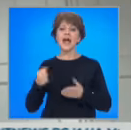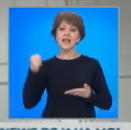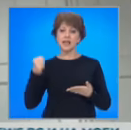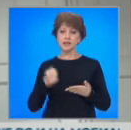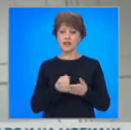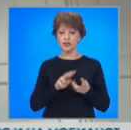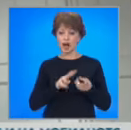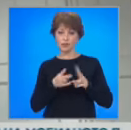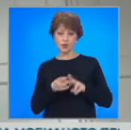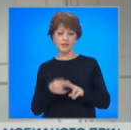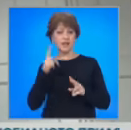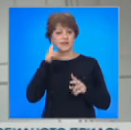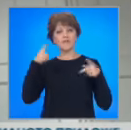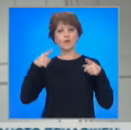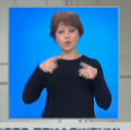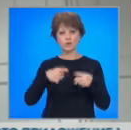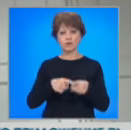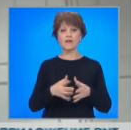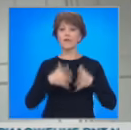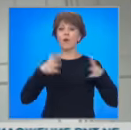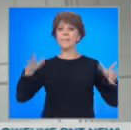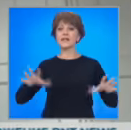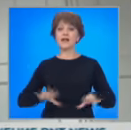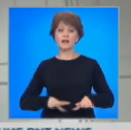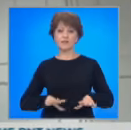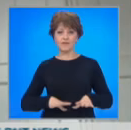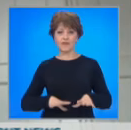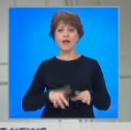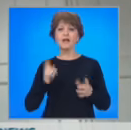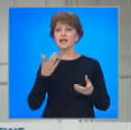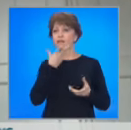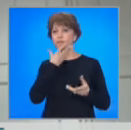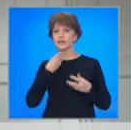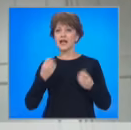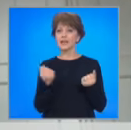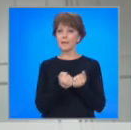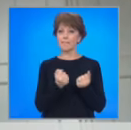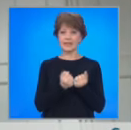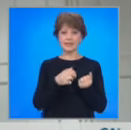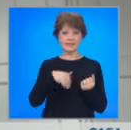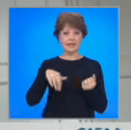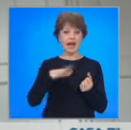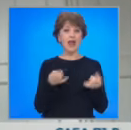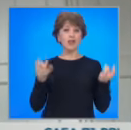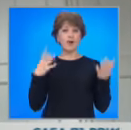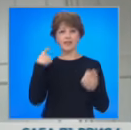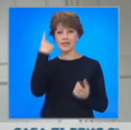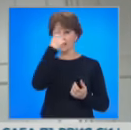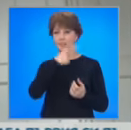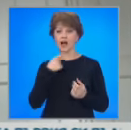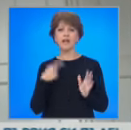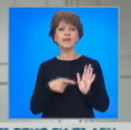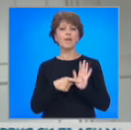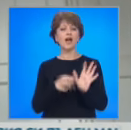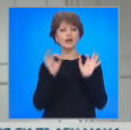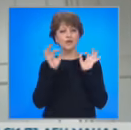Настоящата актуализация се фокусира върху по-големите градове и най-популярните места. Целта е новите изображения да покажат с точност